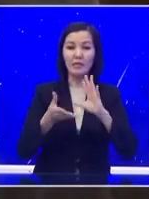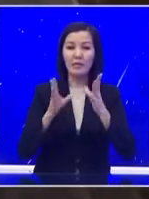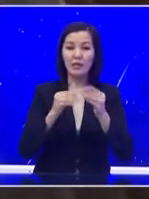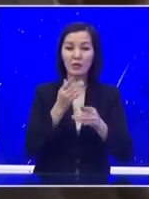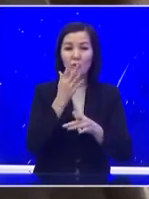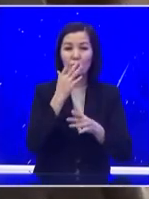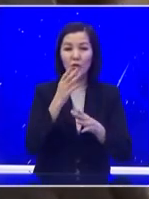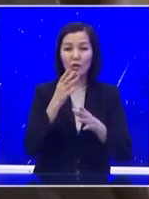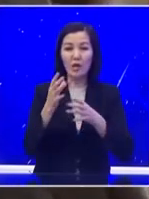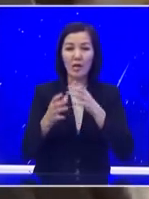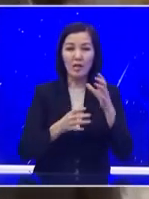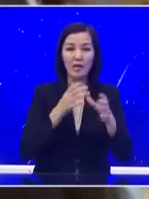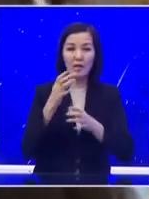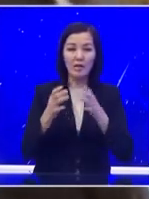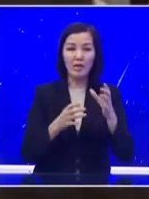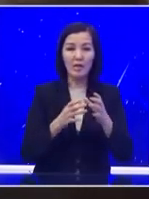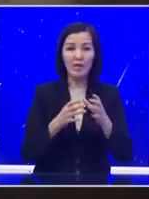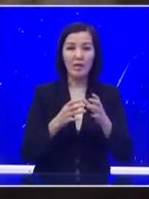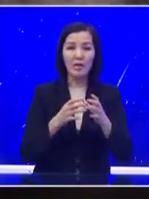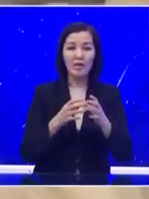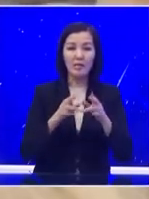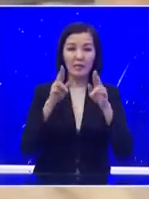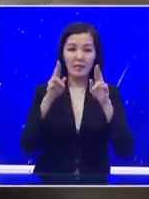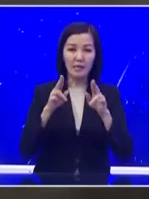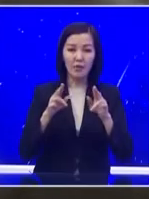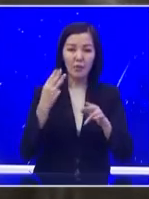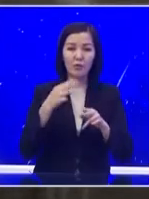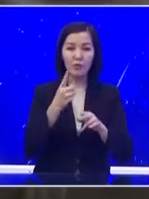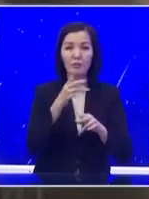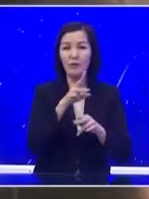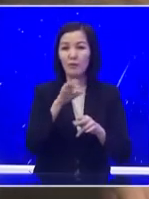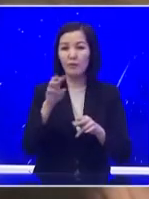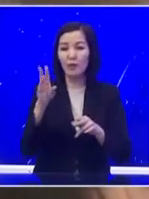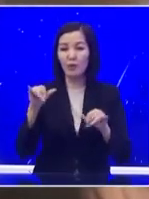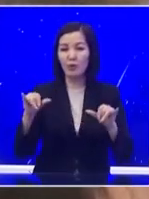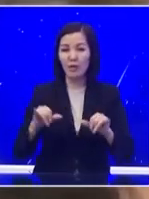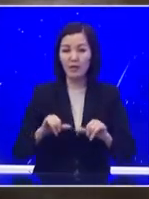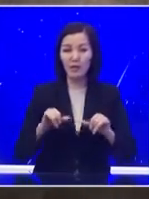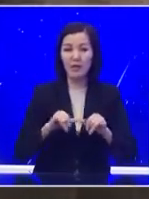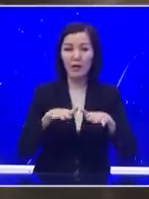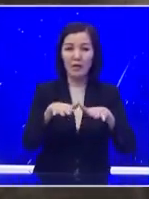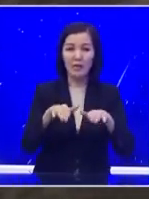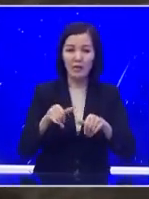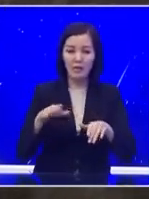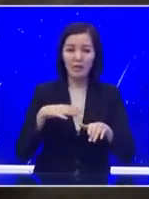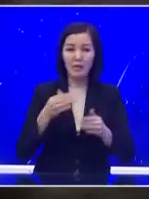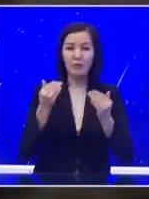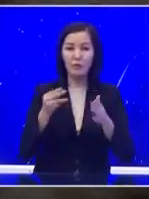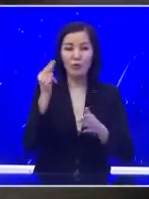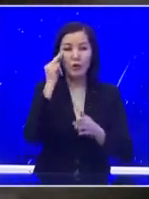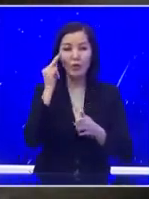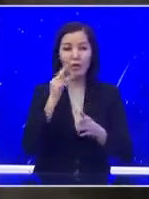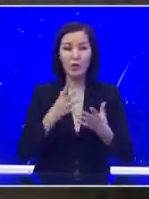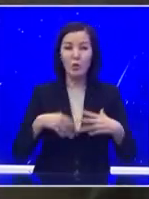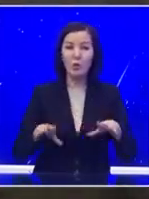ұлттық және халықаралық стандарттарға сай келмейтін 31 миллионнан астам контрафактілік өнім тәркіленген. Бұл туралы Қытайдың